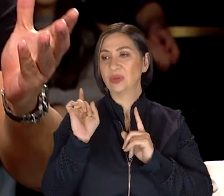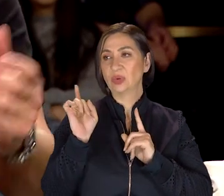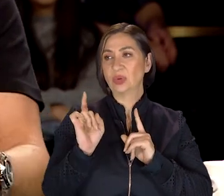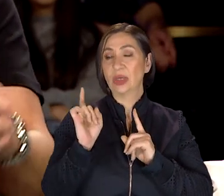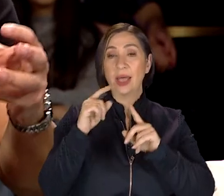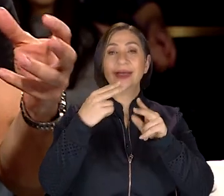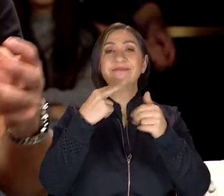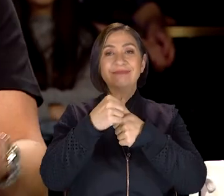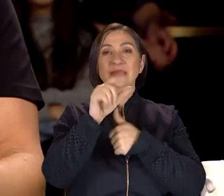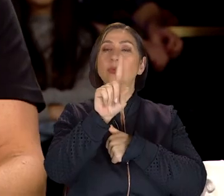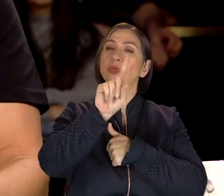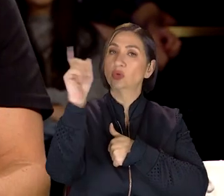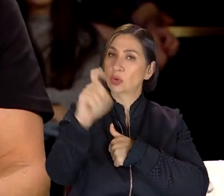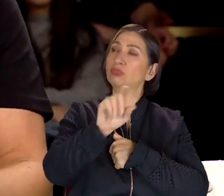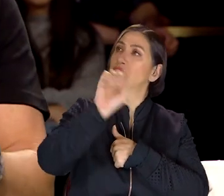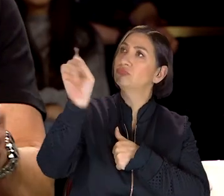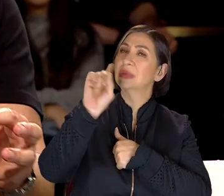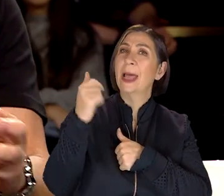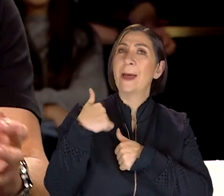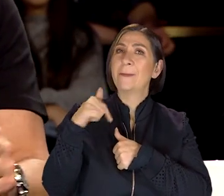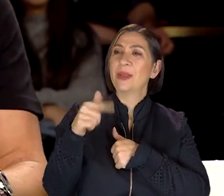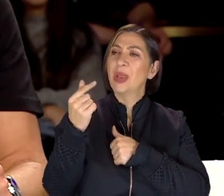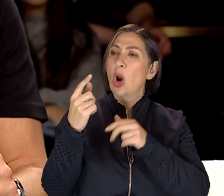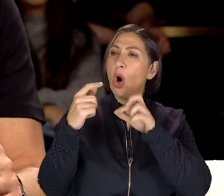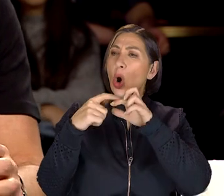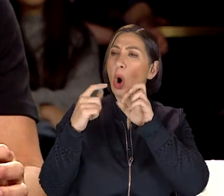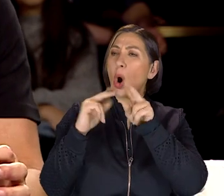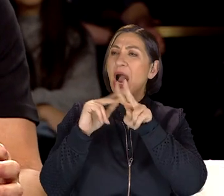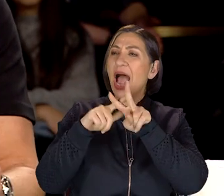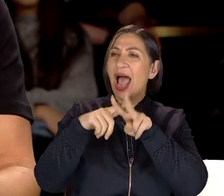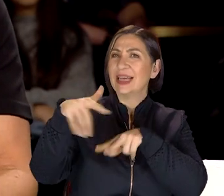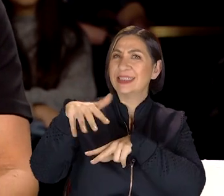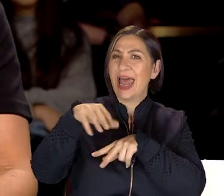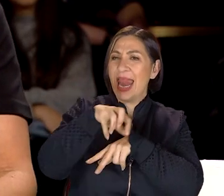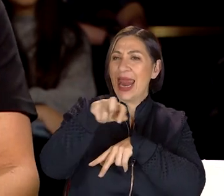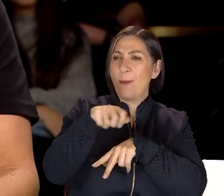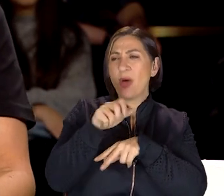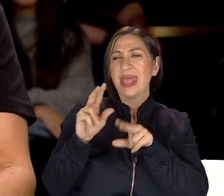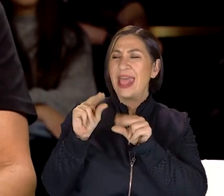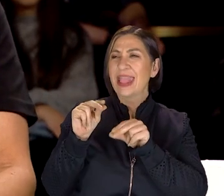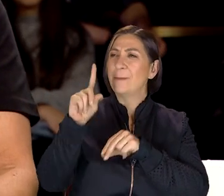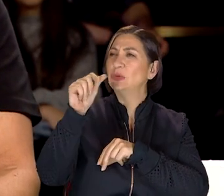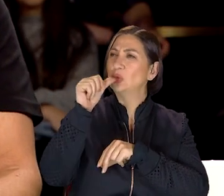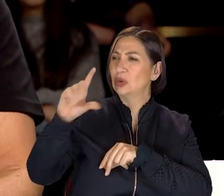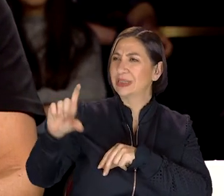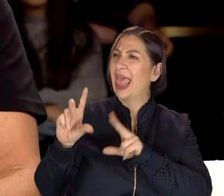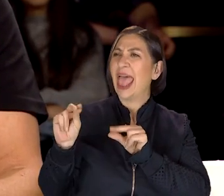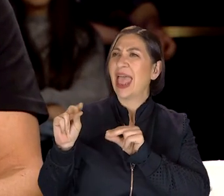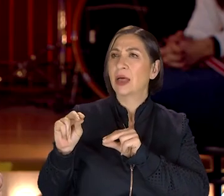sordu Emine'ye sordu. Emine bir şeyler söyledi. Ben dedim bana dedim şöyle biraz roka üstüne dedim biraz dedim limon yap dedim. Bir bardakta su getir